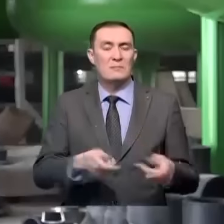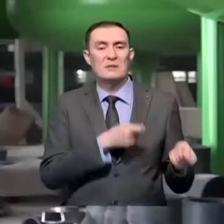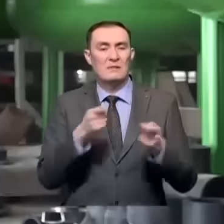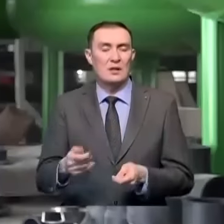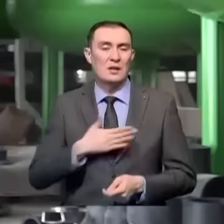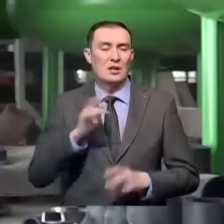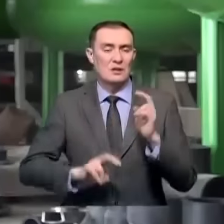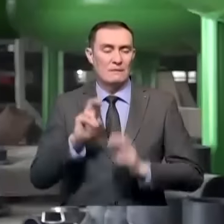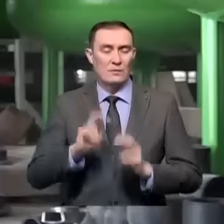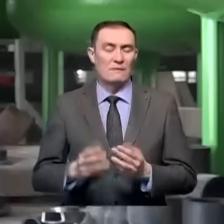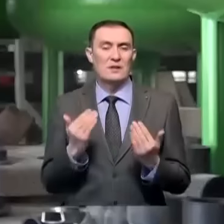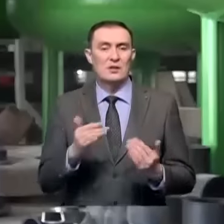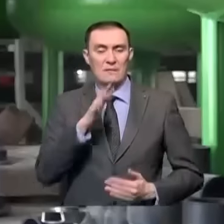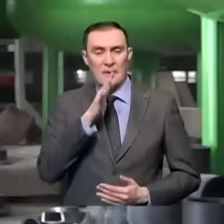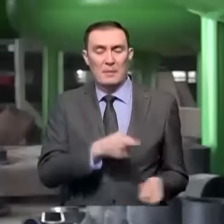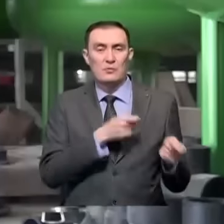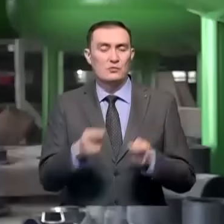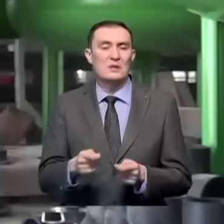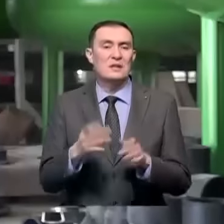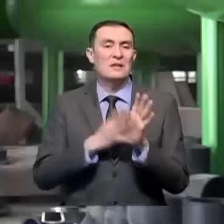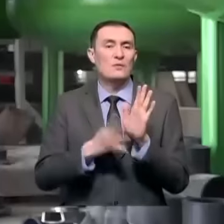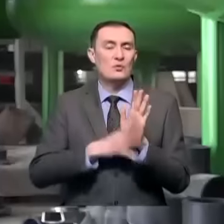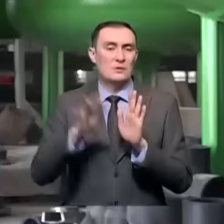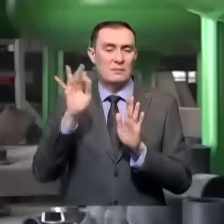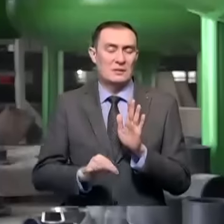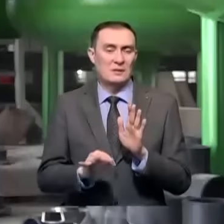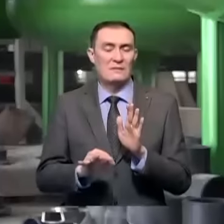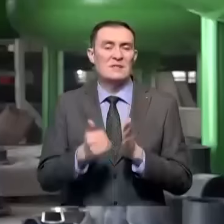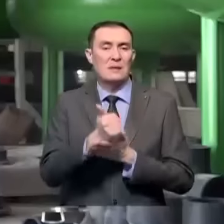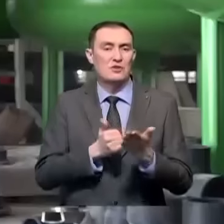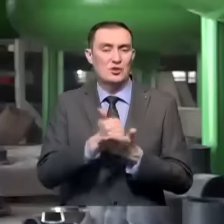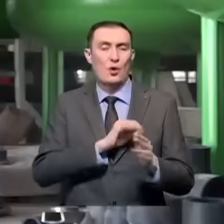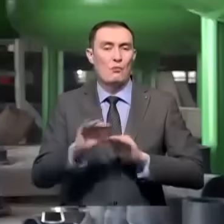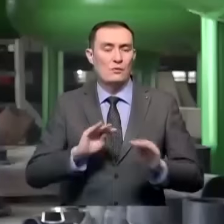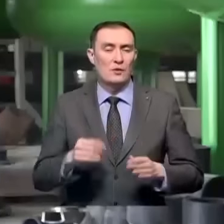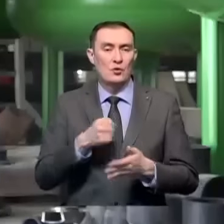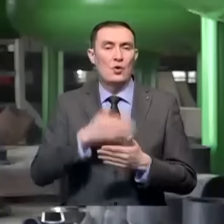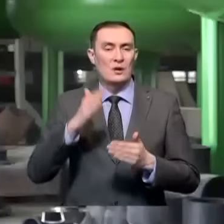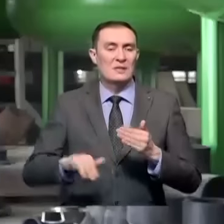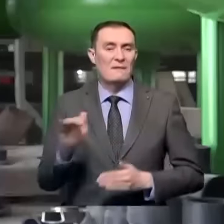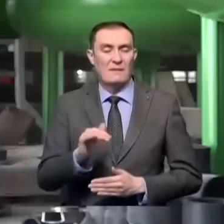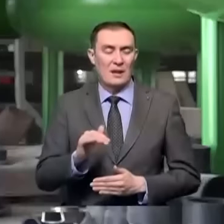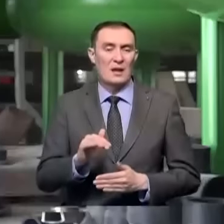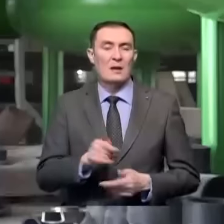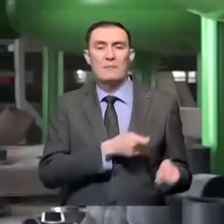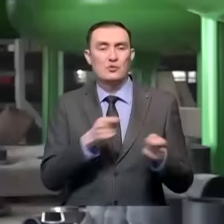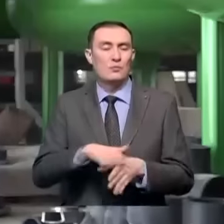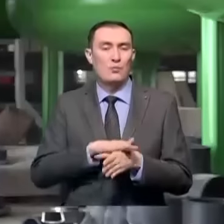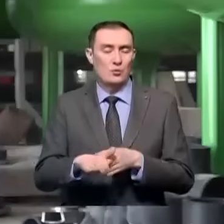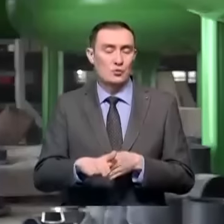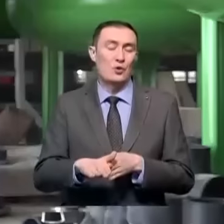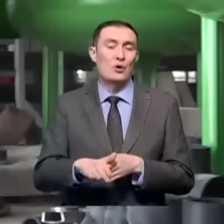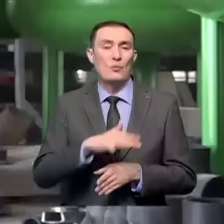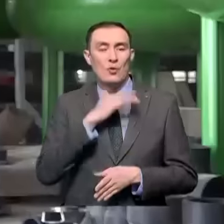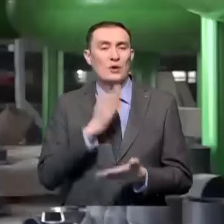поставляют на наш завод. В настоящее время поступило уже 90% оборудования. До конца февраля, надеемся, поступит все остальное.